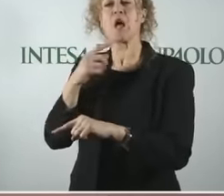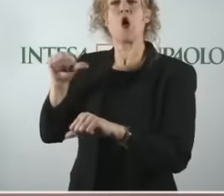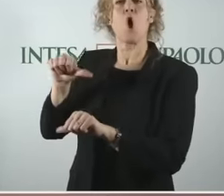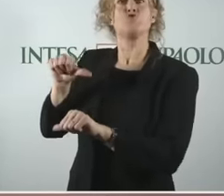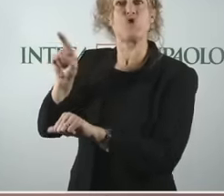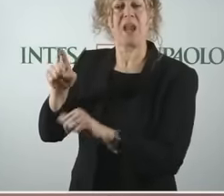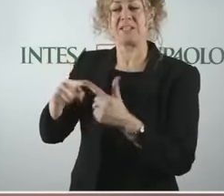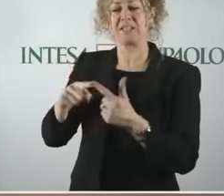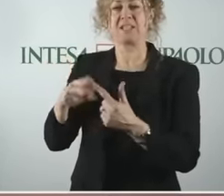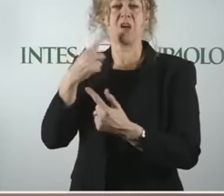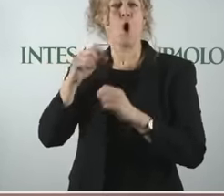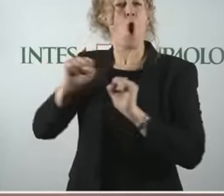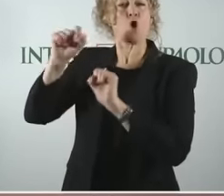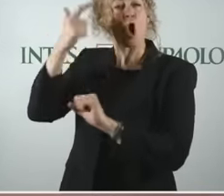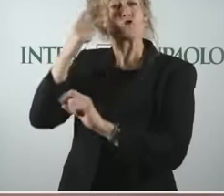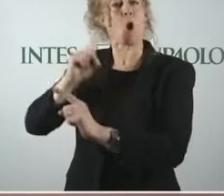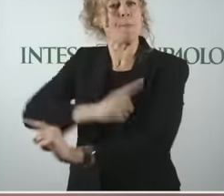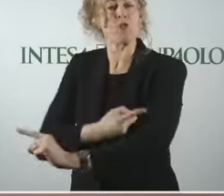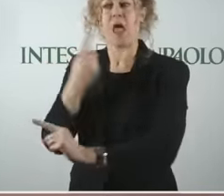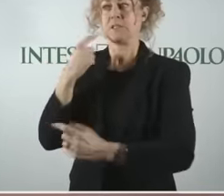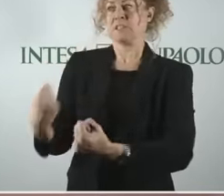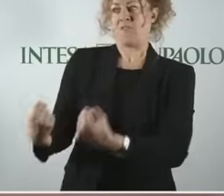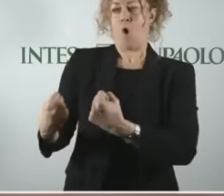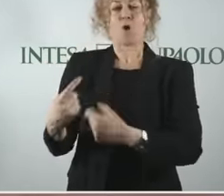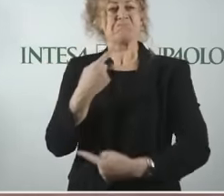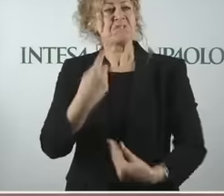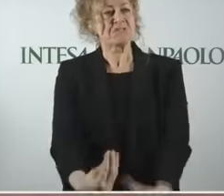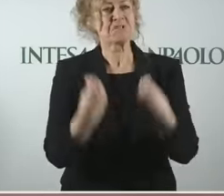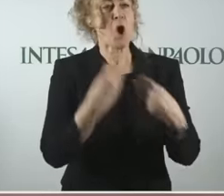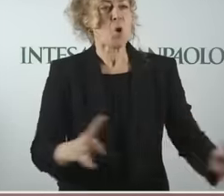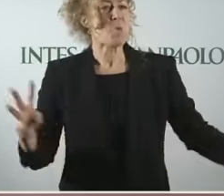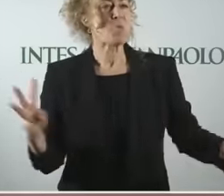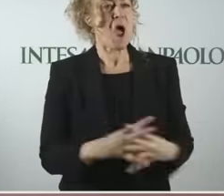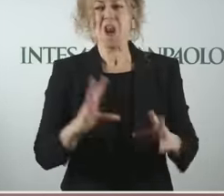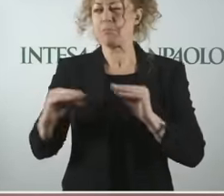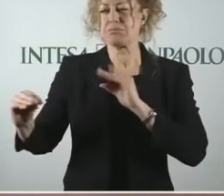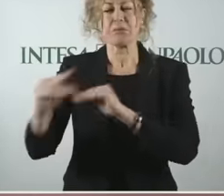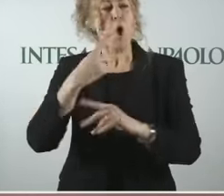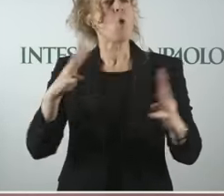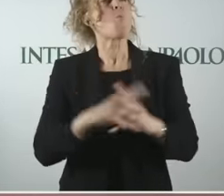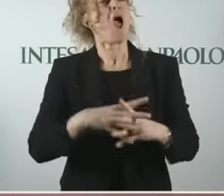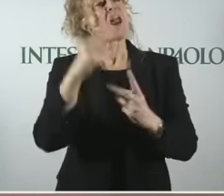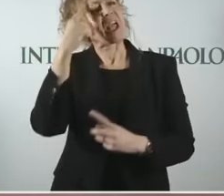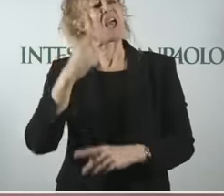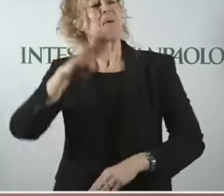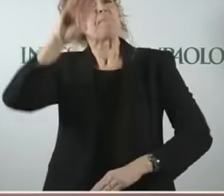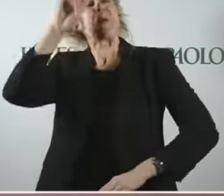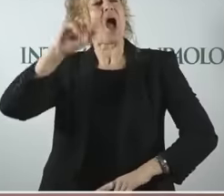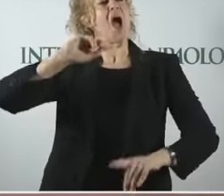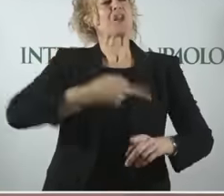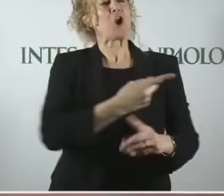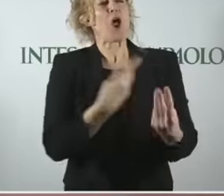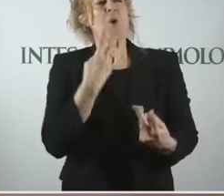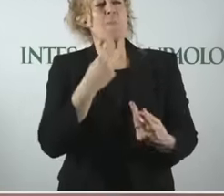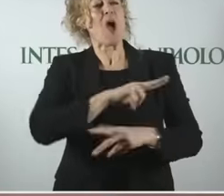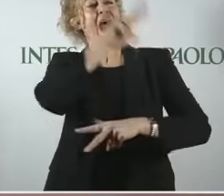anarchici sono forti e si sente dire ma questo questa guerra dei padroni questa guerra dei re degli